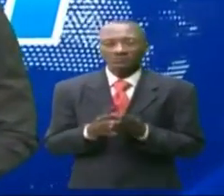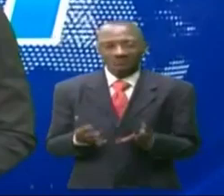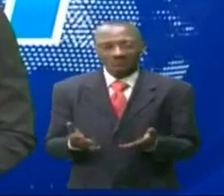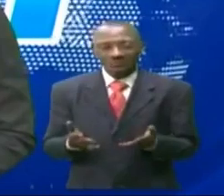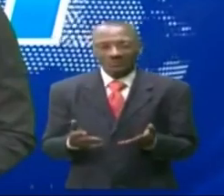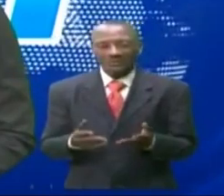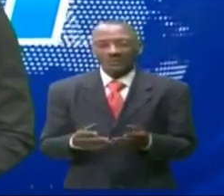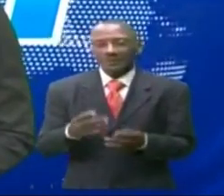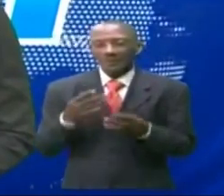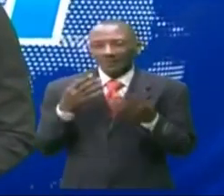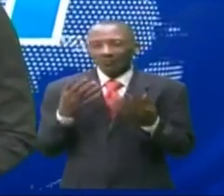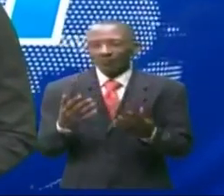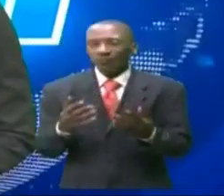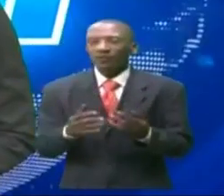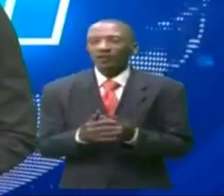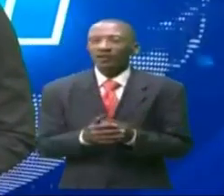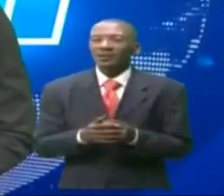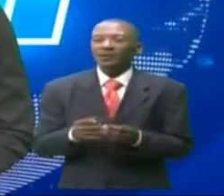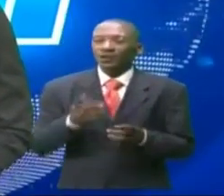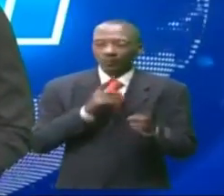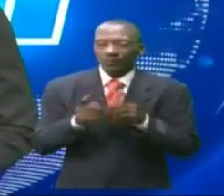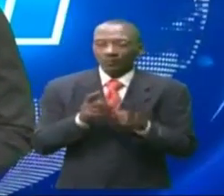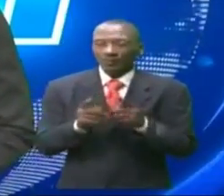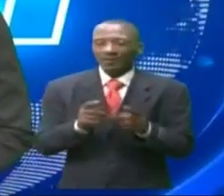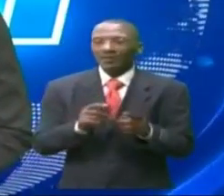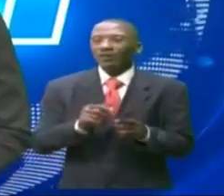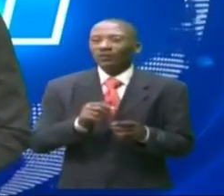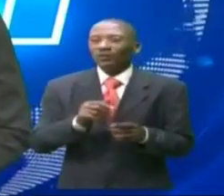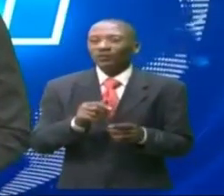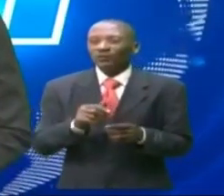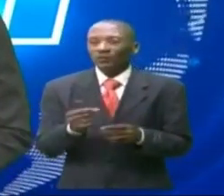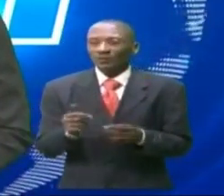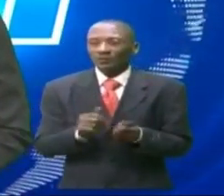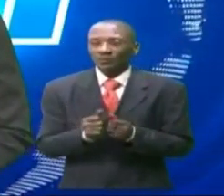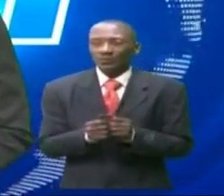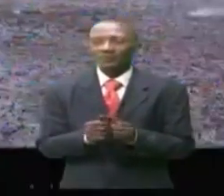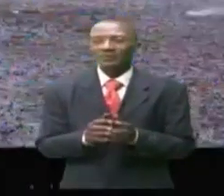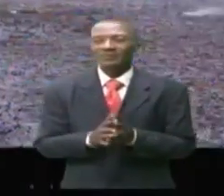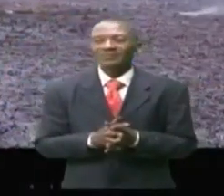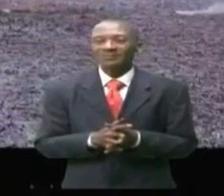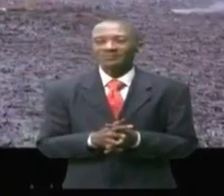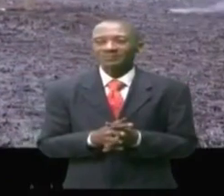à sa modernisation. L'homme a effectué une visite d'inspection.